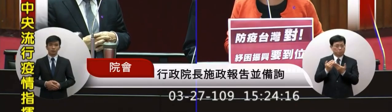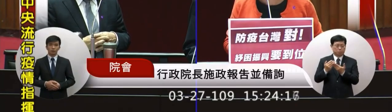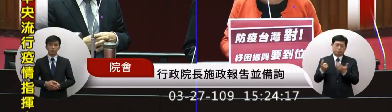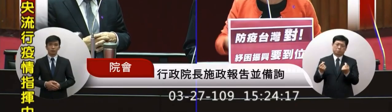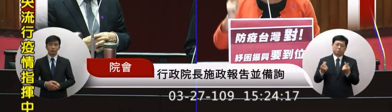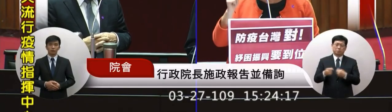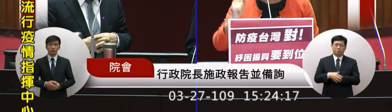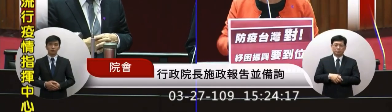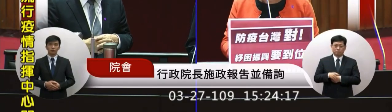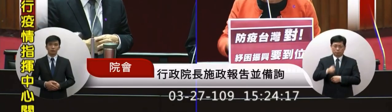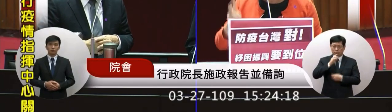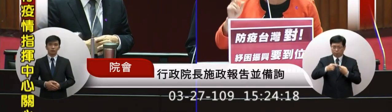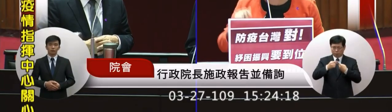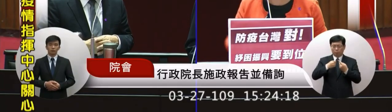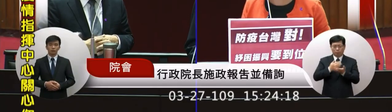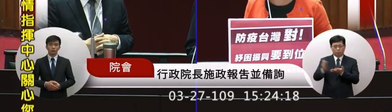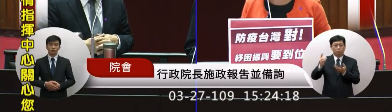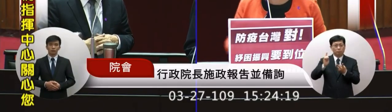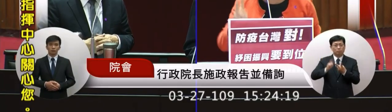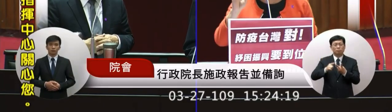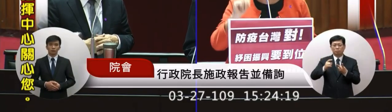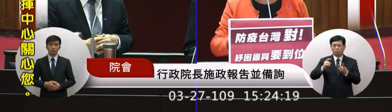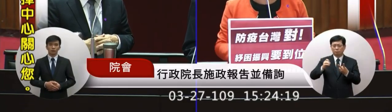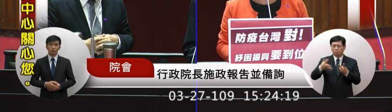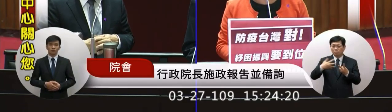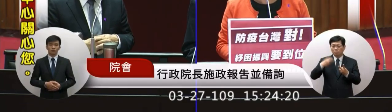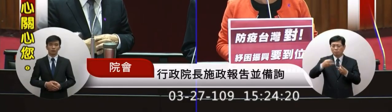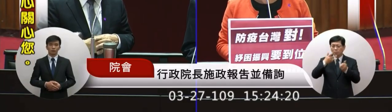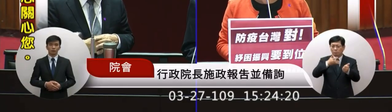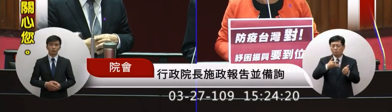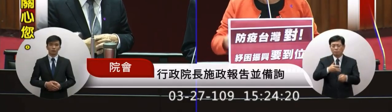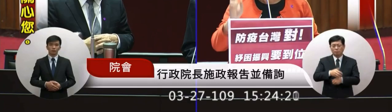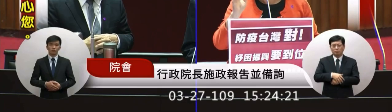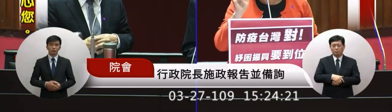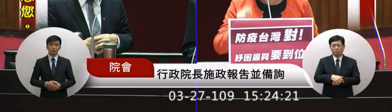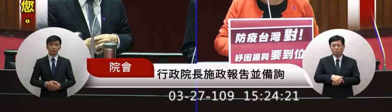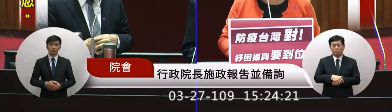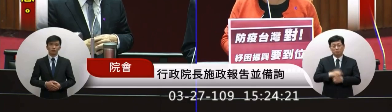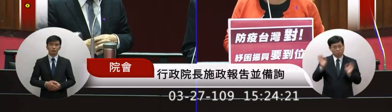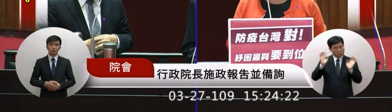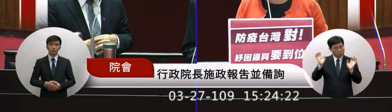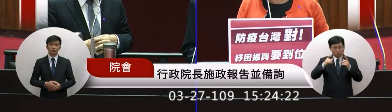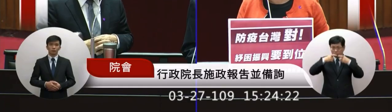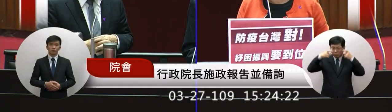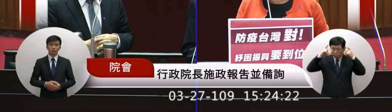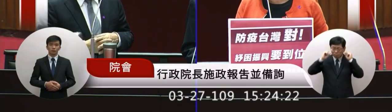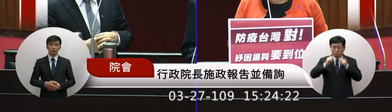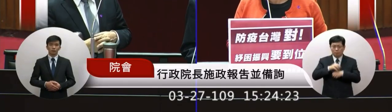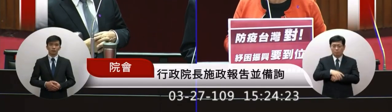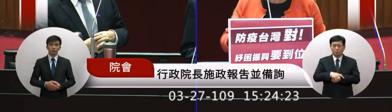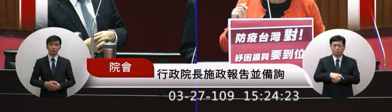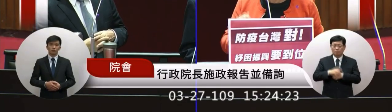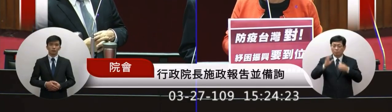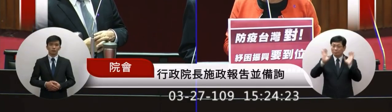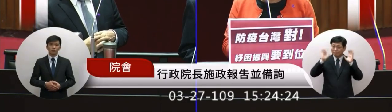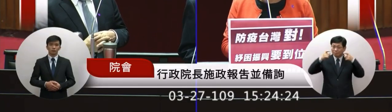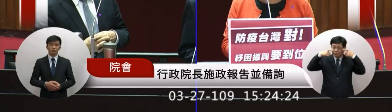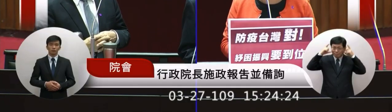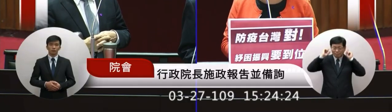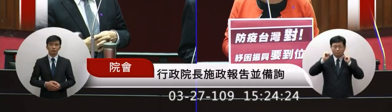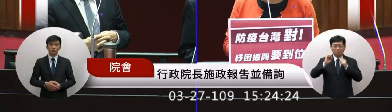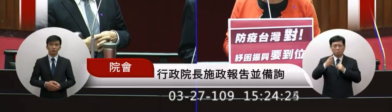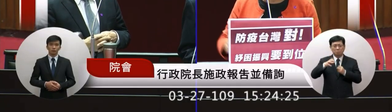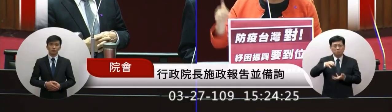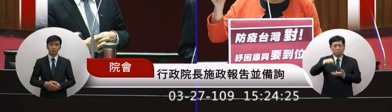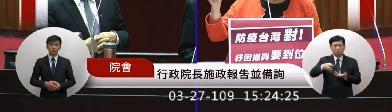册啦，哦，这是第一个。第二个，我为什么还要在第二个请命？儿童口罩，儿童口罩，我为